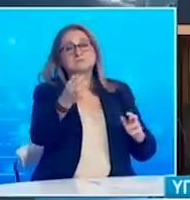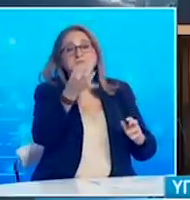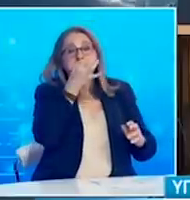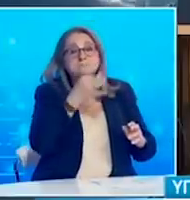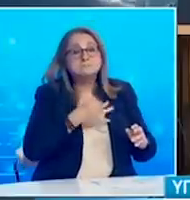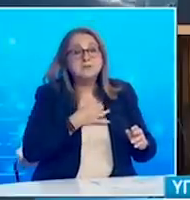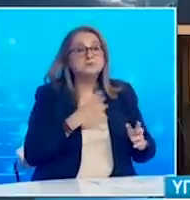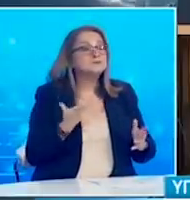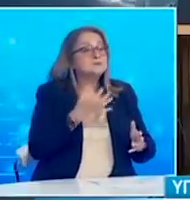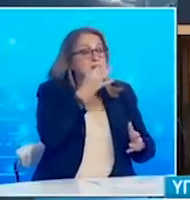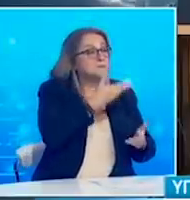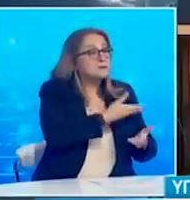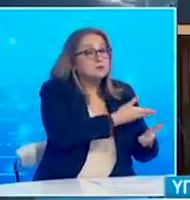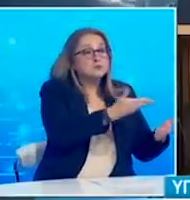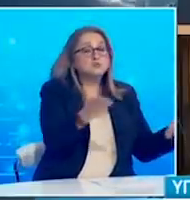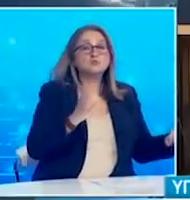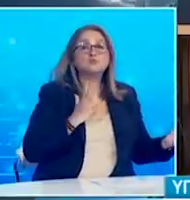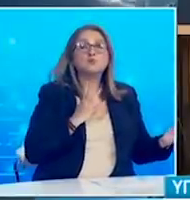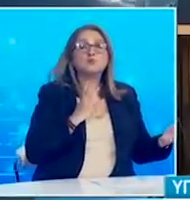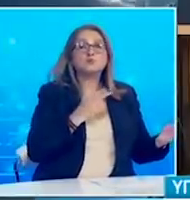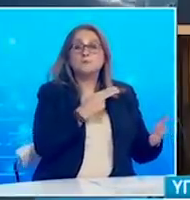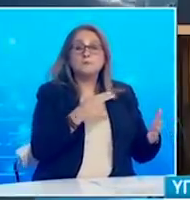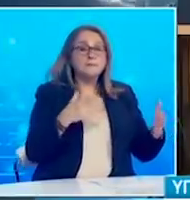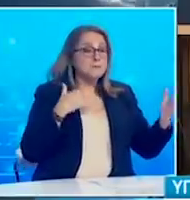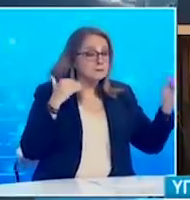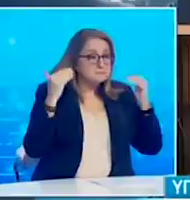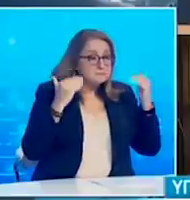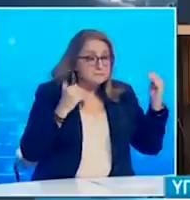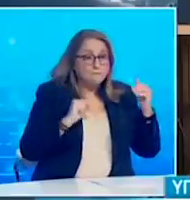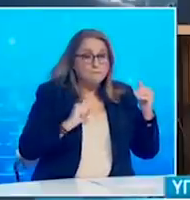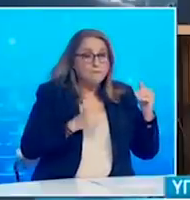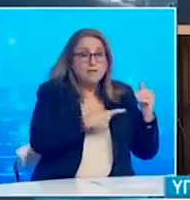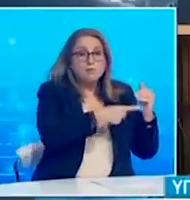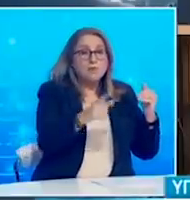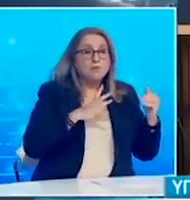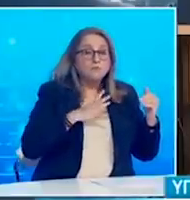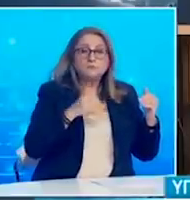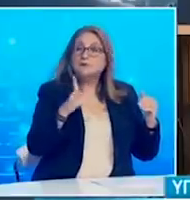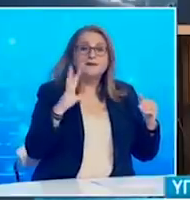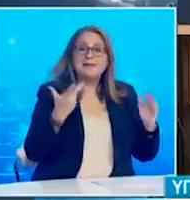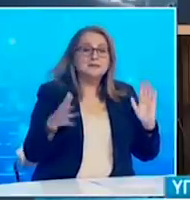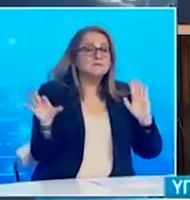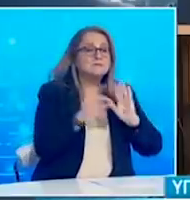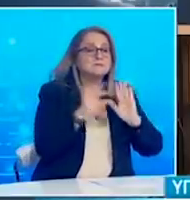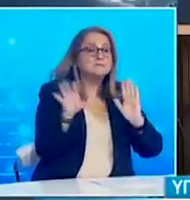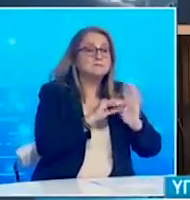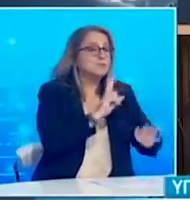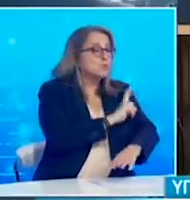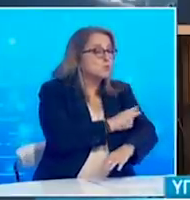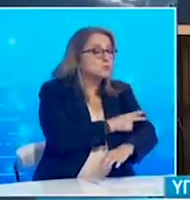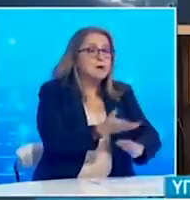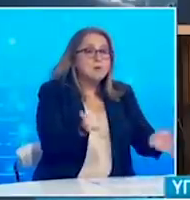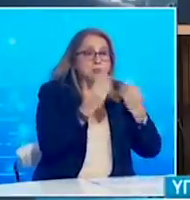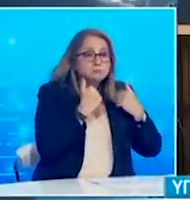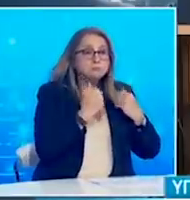να καθησυχάσετε την κοινωνική ανασφάλεια, γιατί δεν έχετε ενισχύσει την πρωτοβάθμια φροντίδα υγείας ώστε